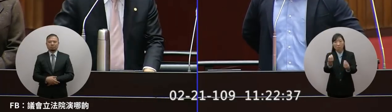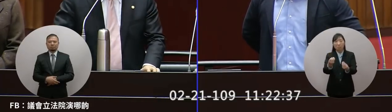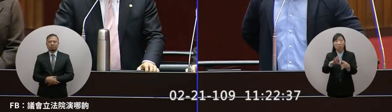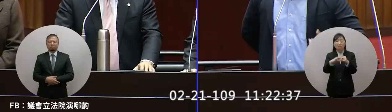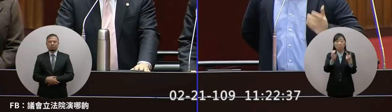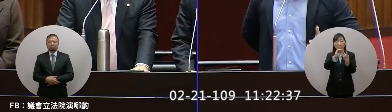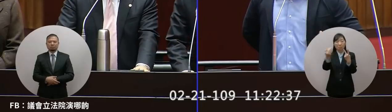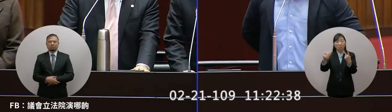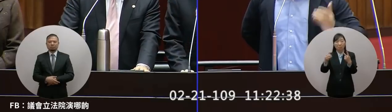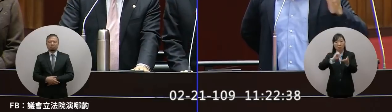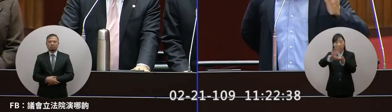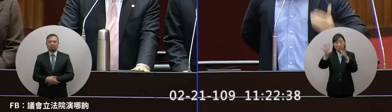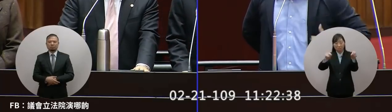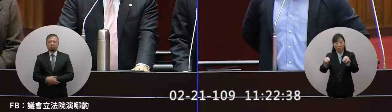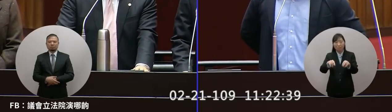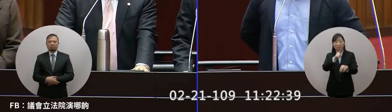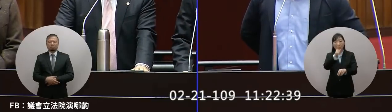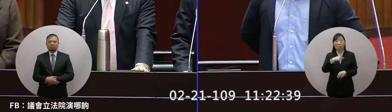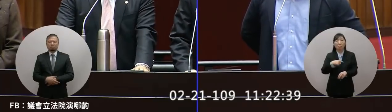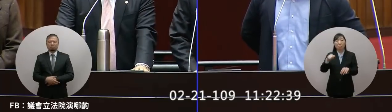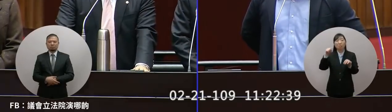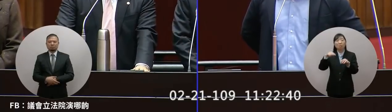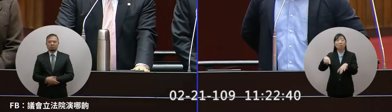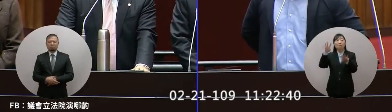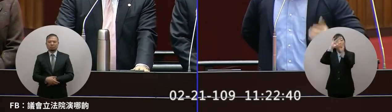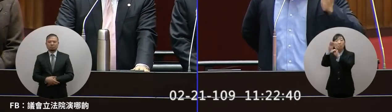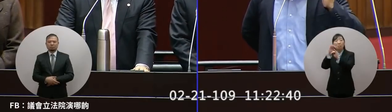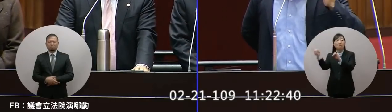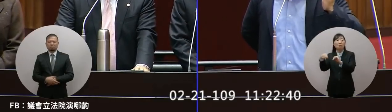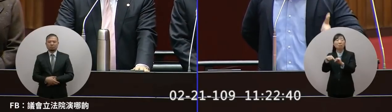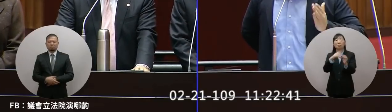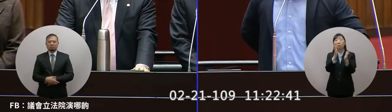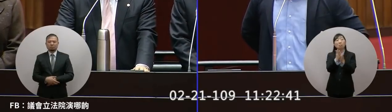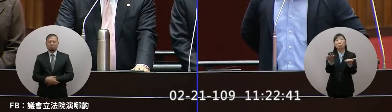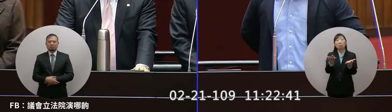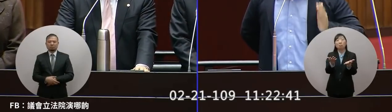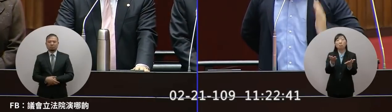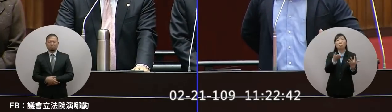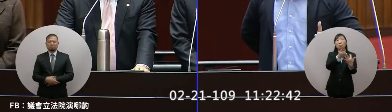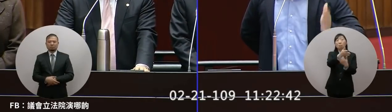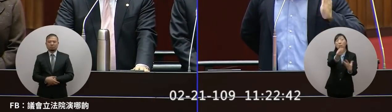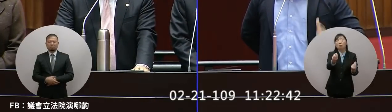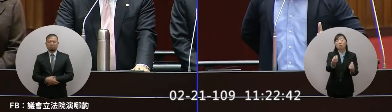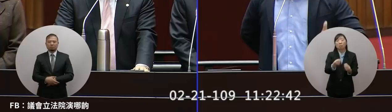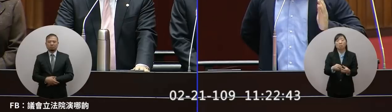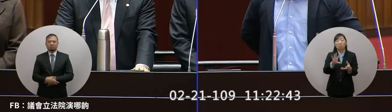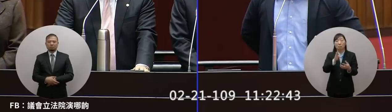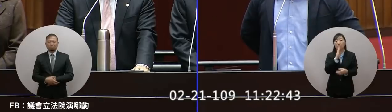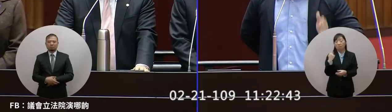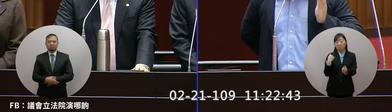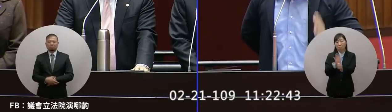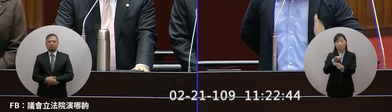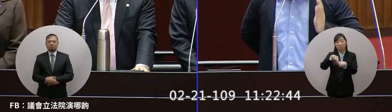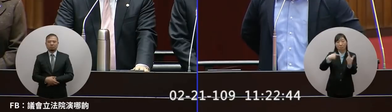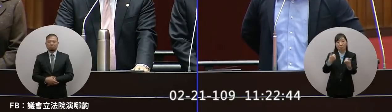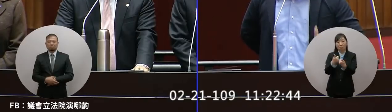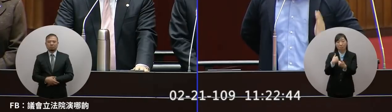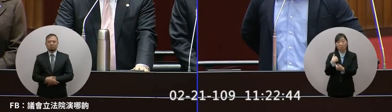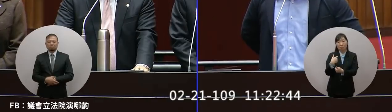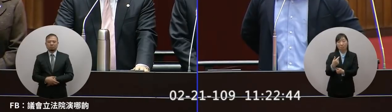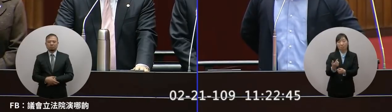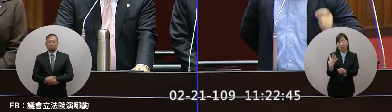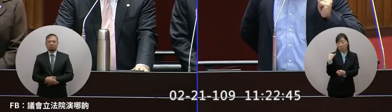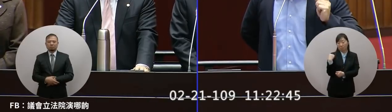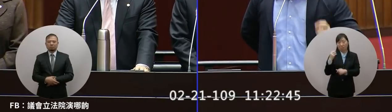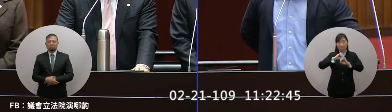么？他写说情治单位没有涉入，哈。但是现在促转会在前几天的林宅血案调查报告里面非常清楚